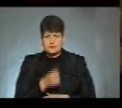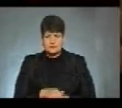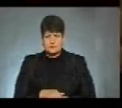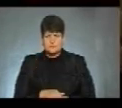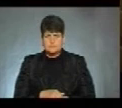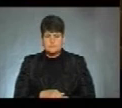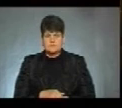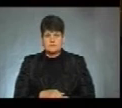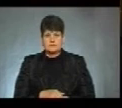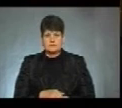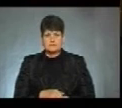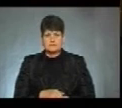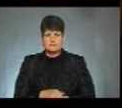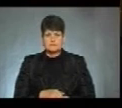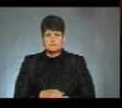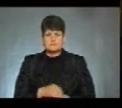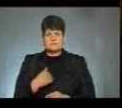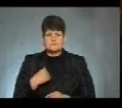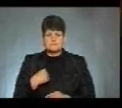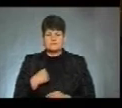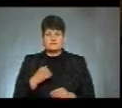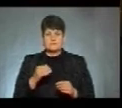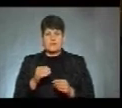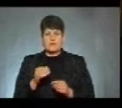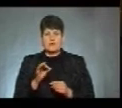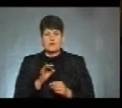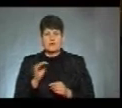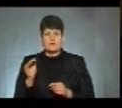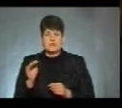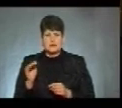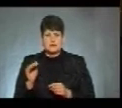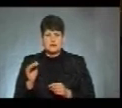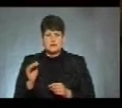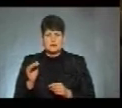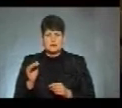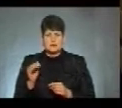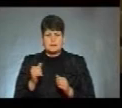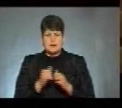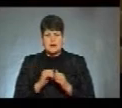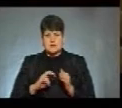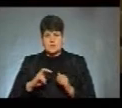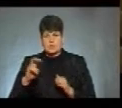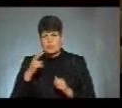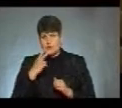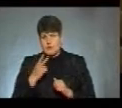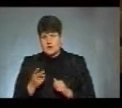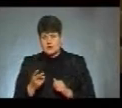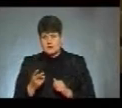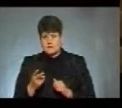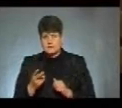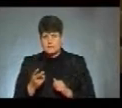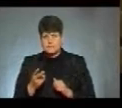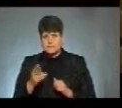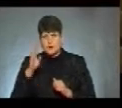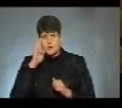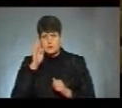ми з Смолярським Олегом Михайловичем Юру. Біля сходів побачили молодого